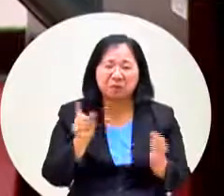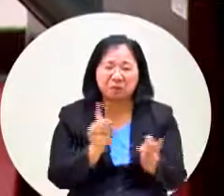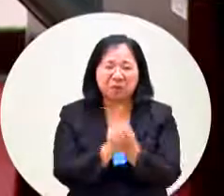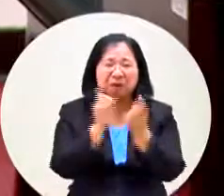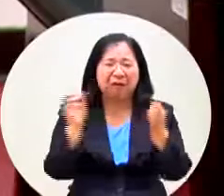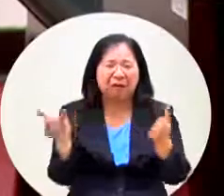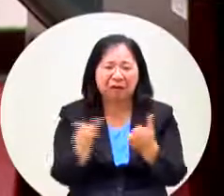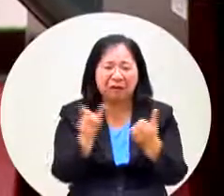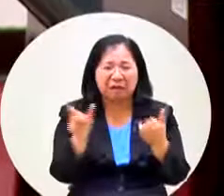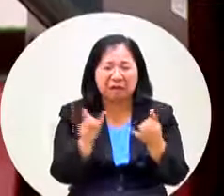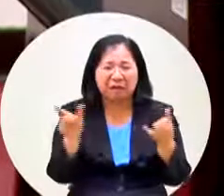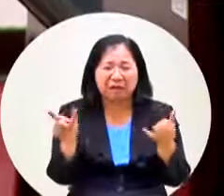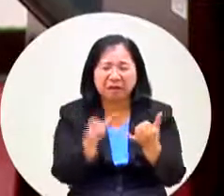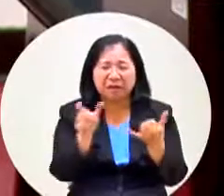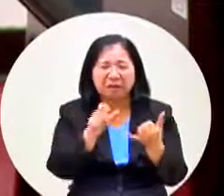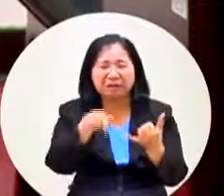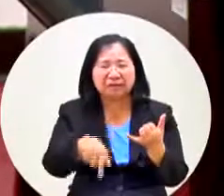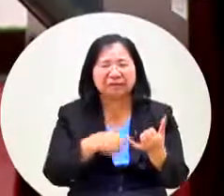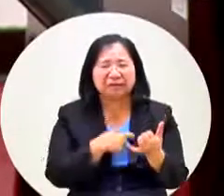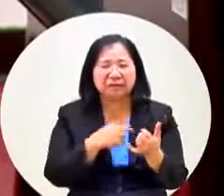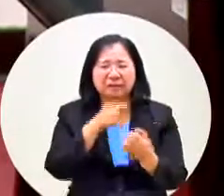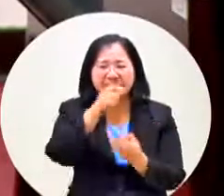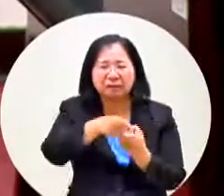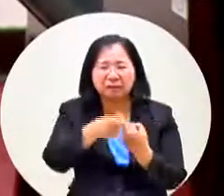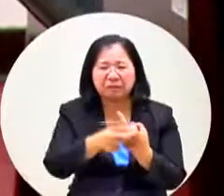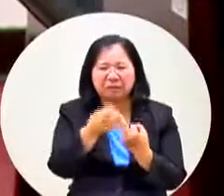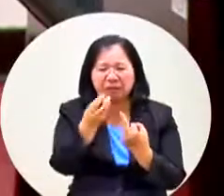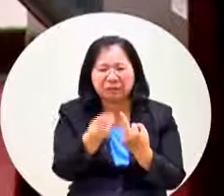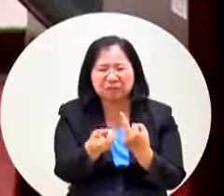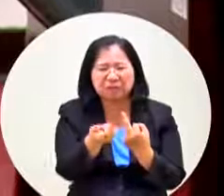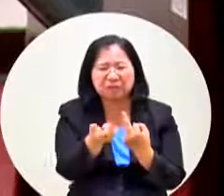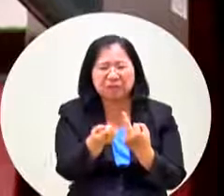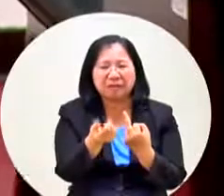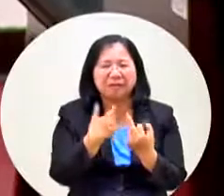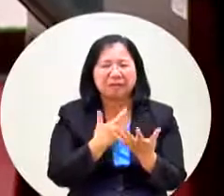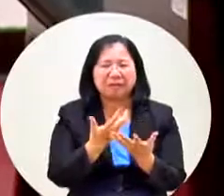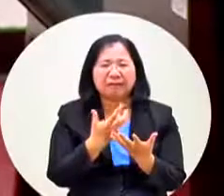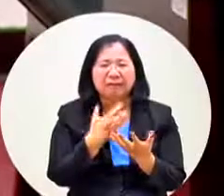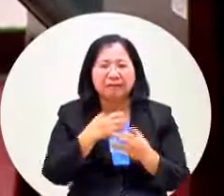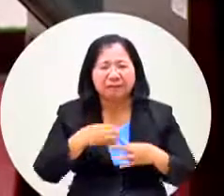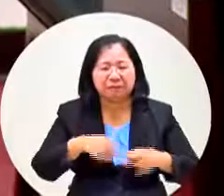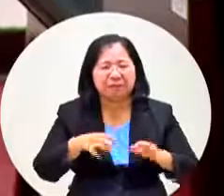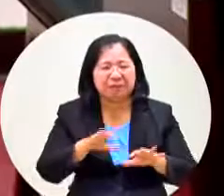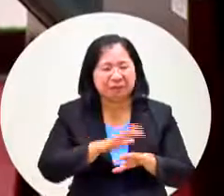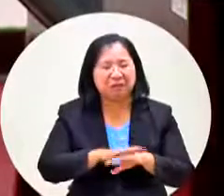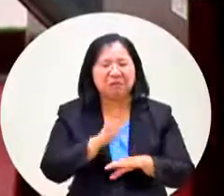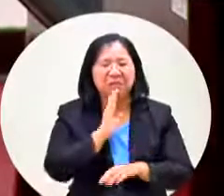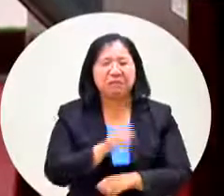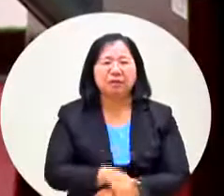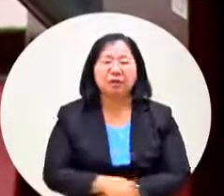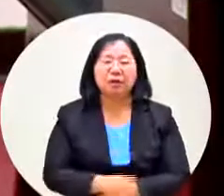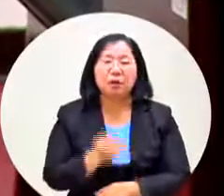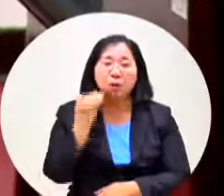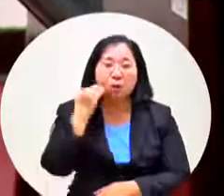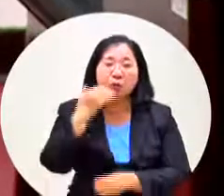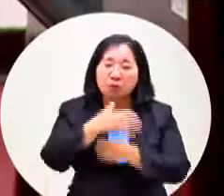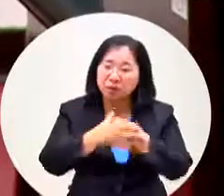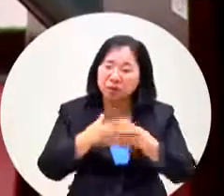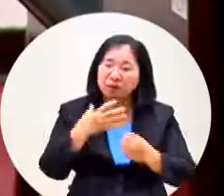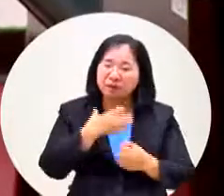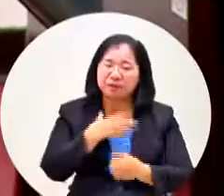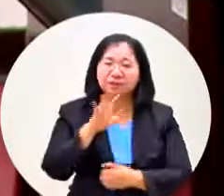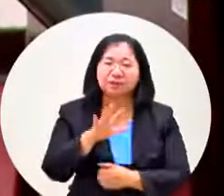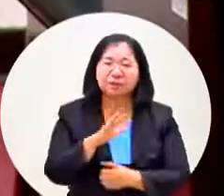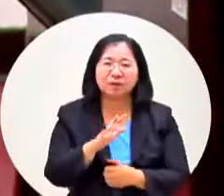因为蕉农真辛苦啦吼，一年当那如果收成好，拄到价钱歹，也袂赚，袂使来赚